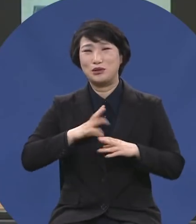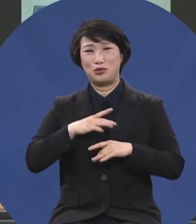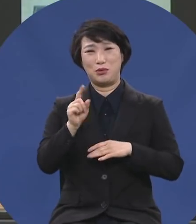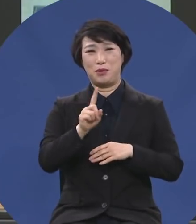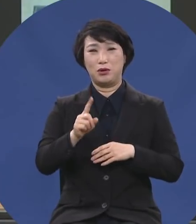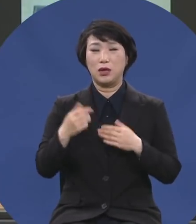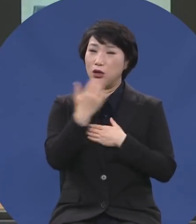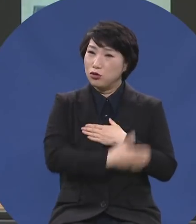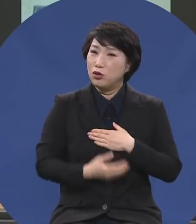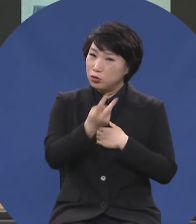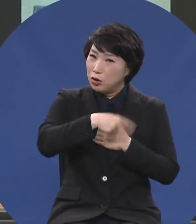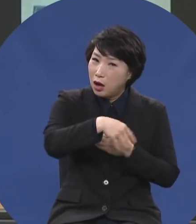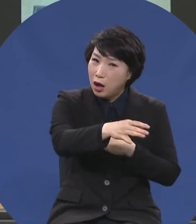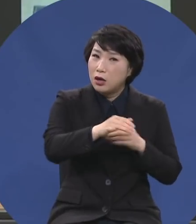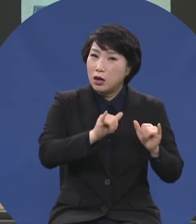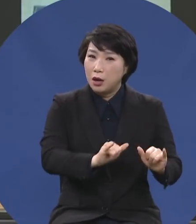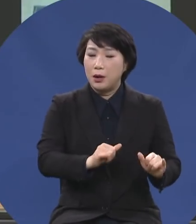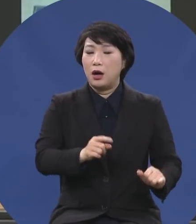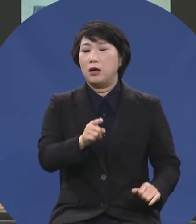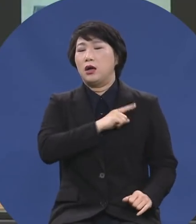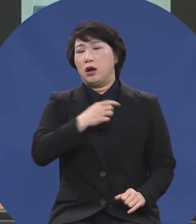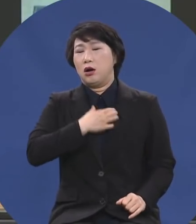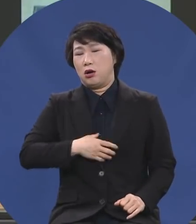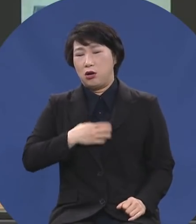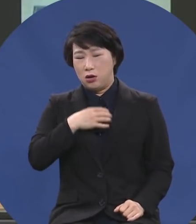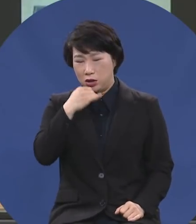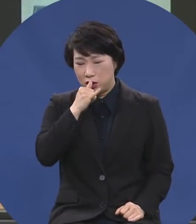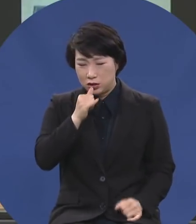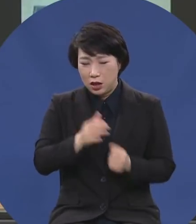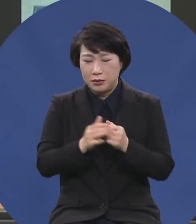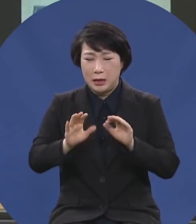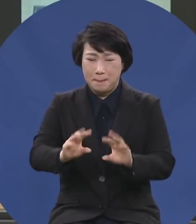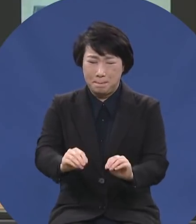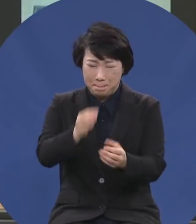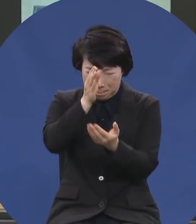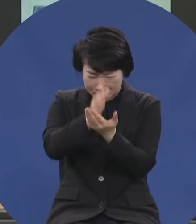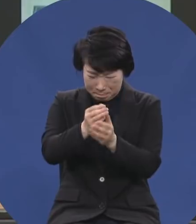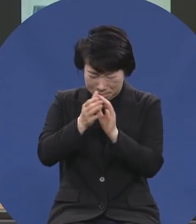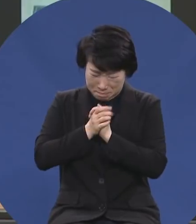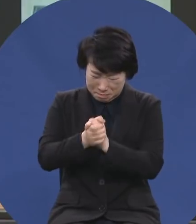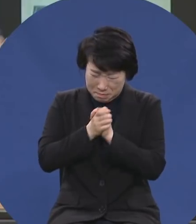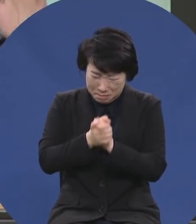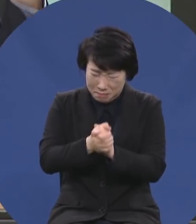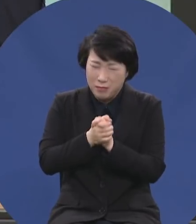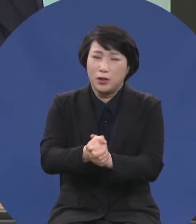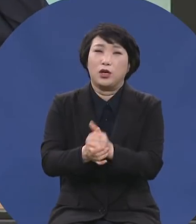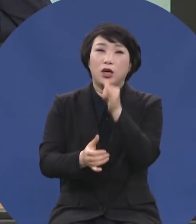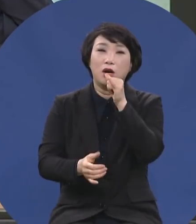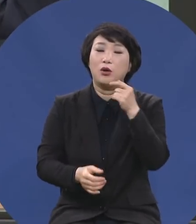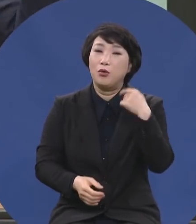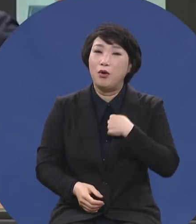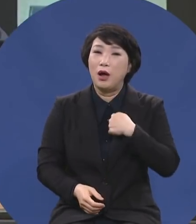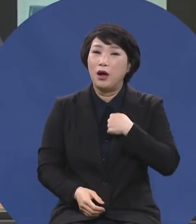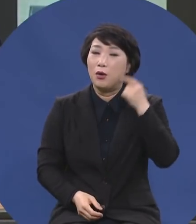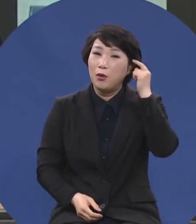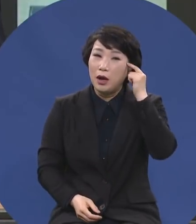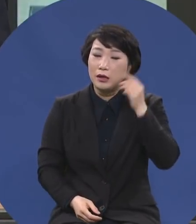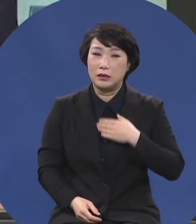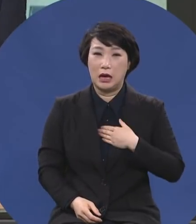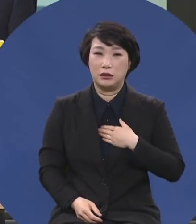육으로 돌아갈까 봐 가장 두려워서. 그래서 쉬지 않고 기도하는 이유가 뭐냐? 나는